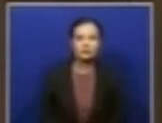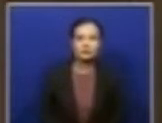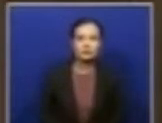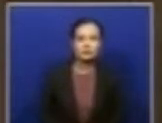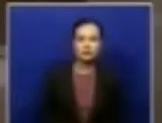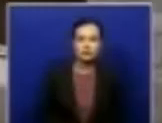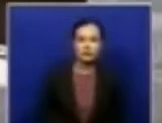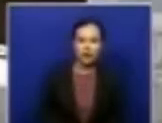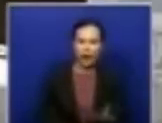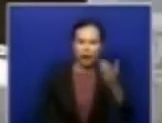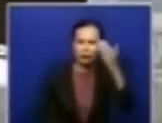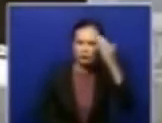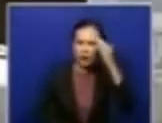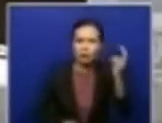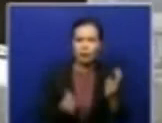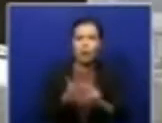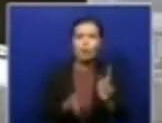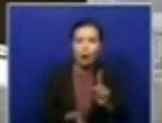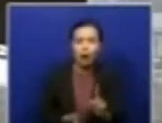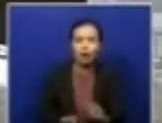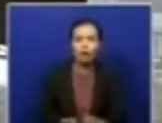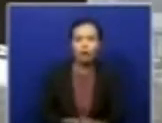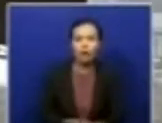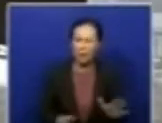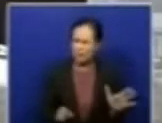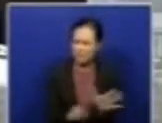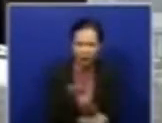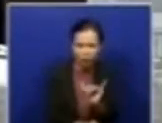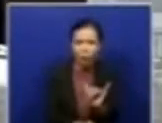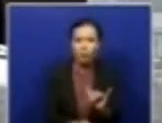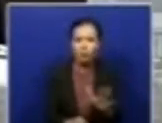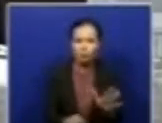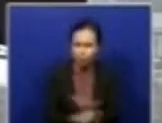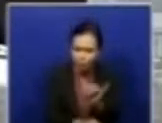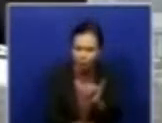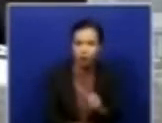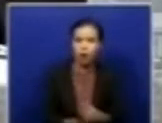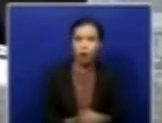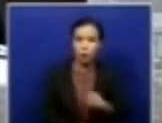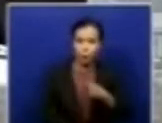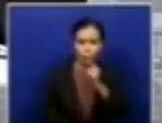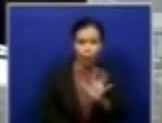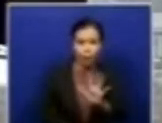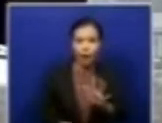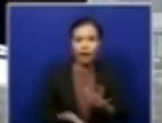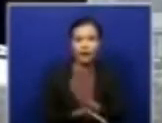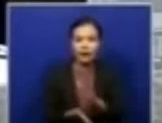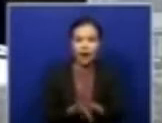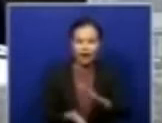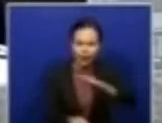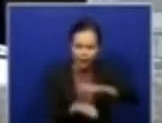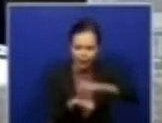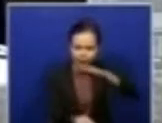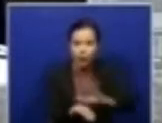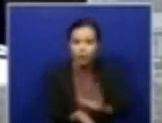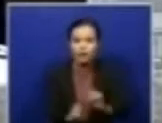ให้ทราบได้ยังไงมันไม่สมบูรณ์ท่านประธานผมไม่ได้ว่ากระดาษท่านเล็กท่านใหญ่หรอก